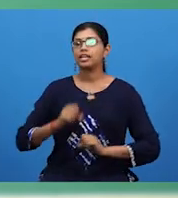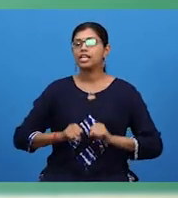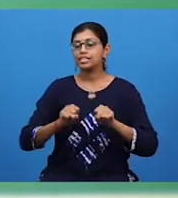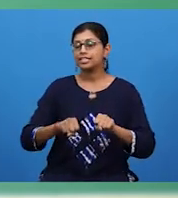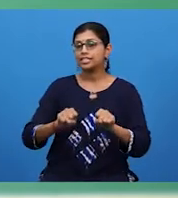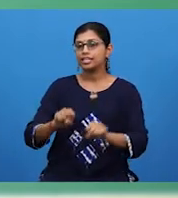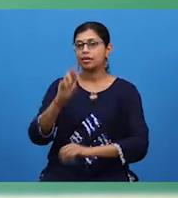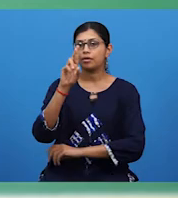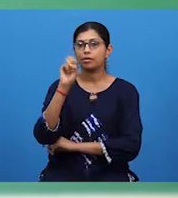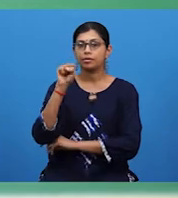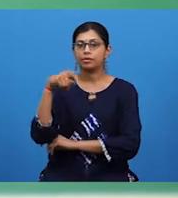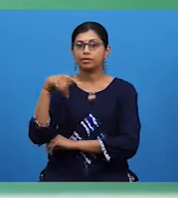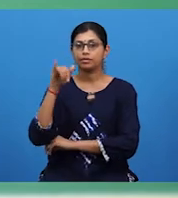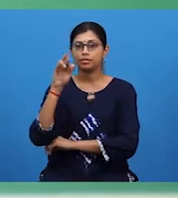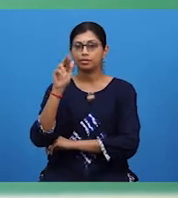respirasi.